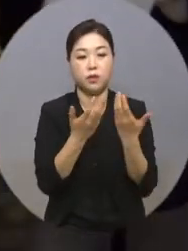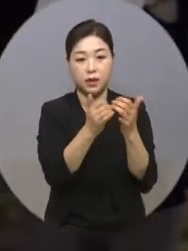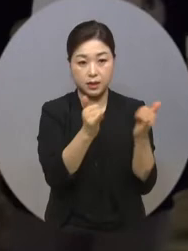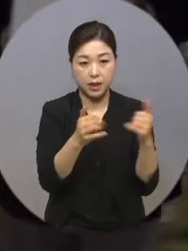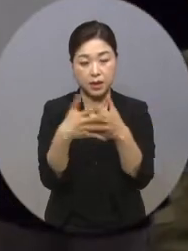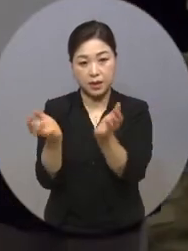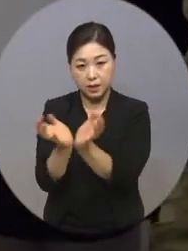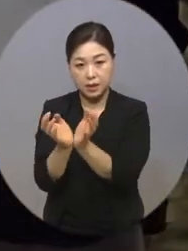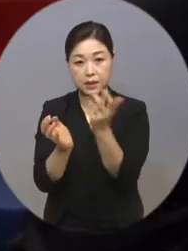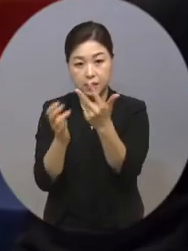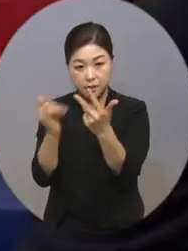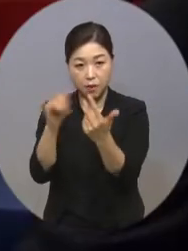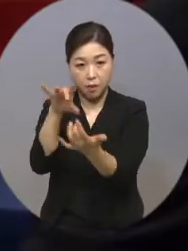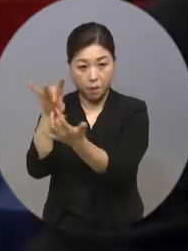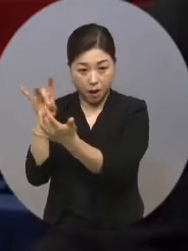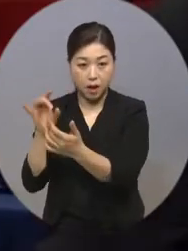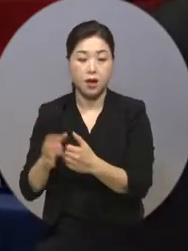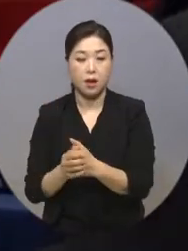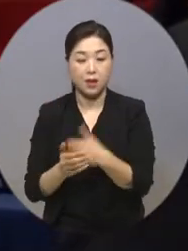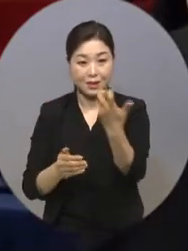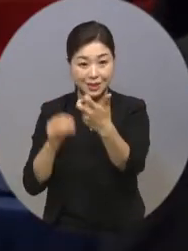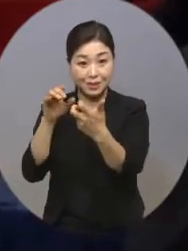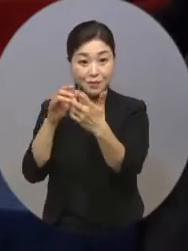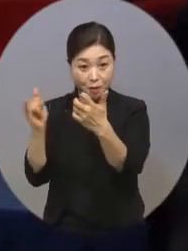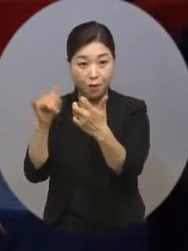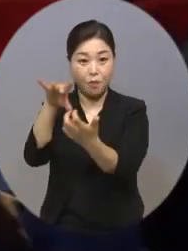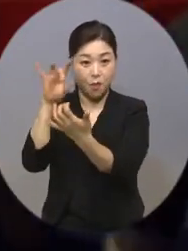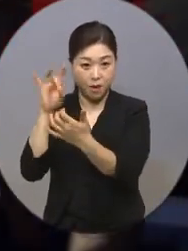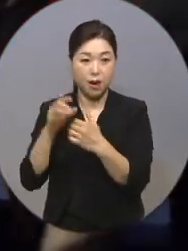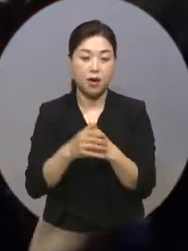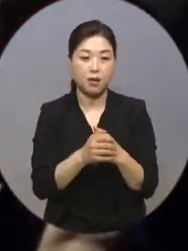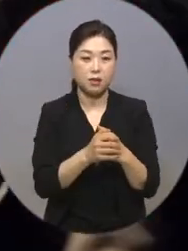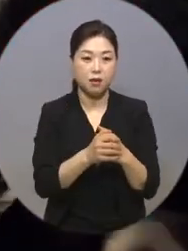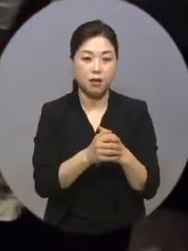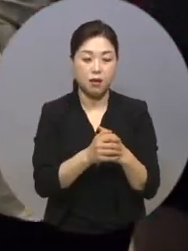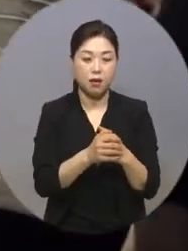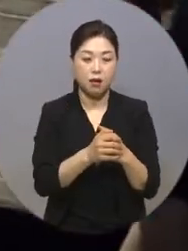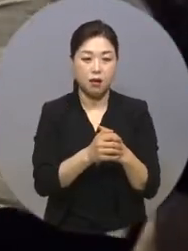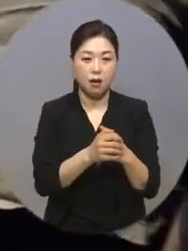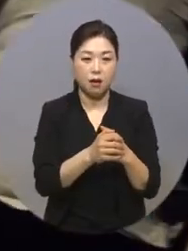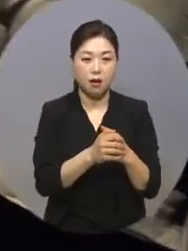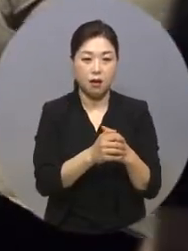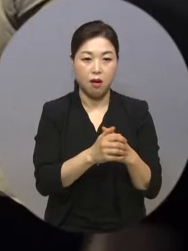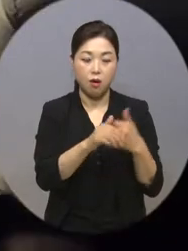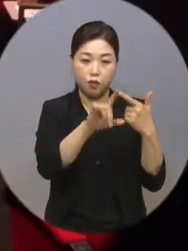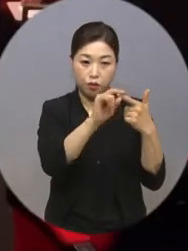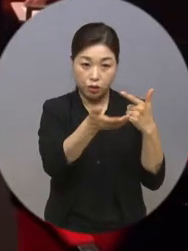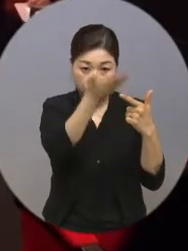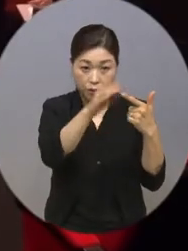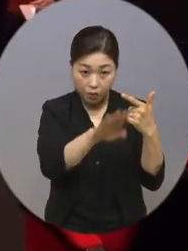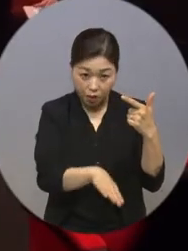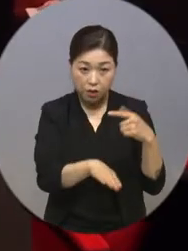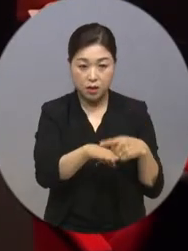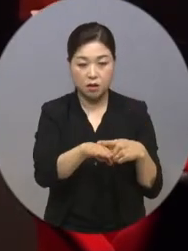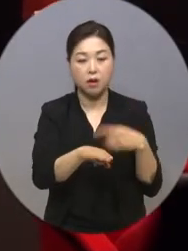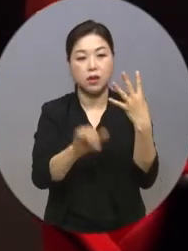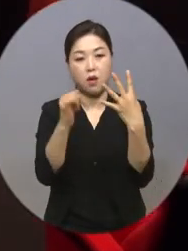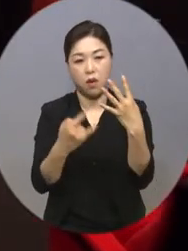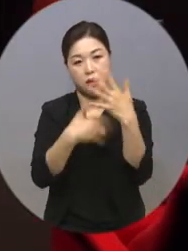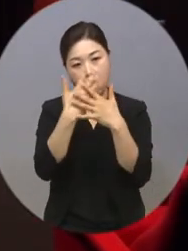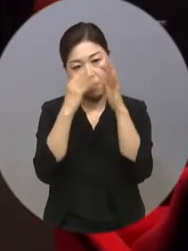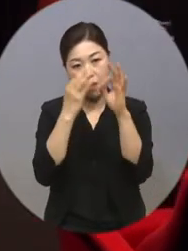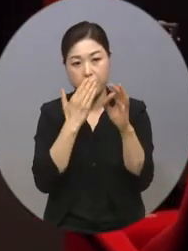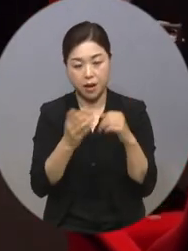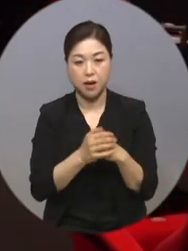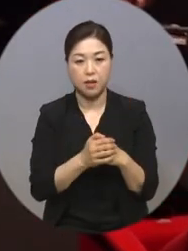단체 70명을 선정해 상반기, 하반기 총 4회 영화 관람을 선물합니다. 이날은 관람